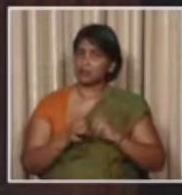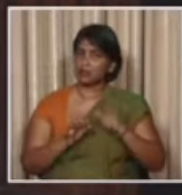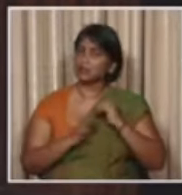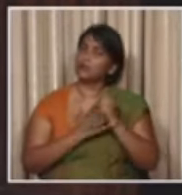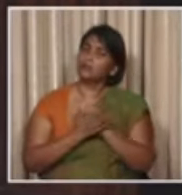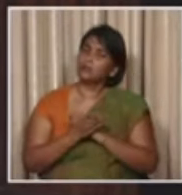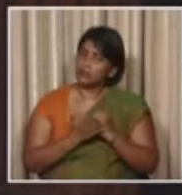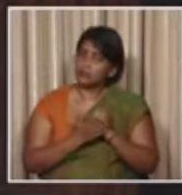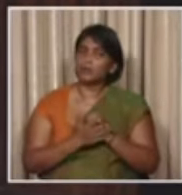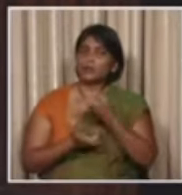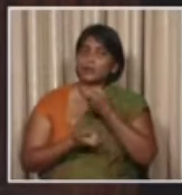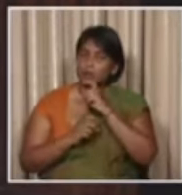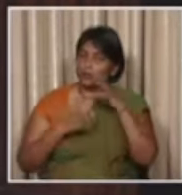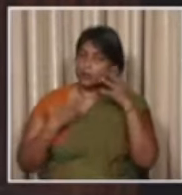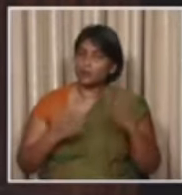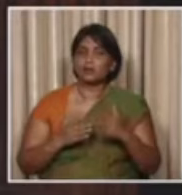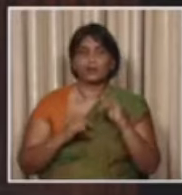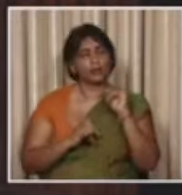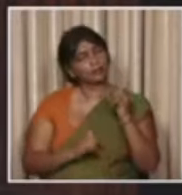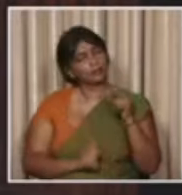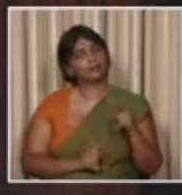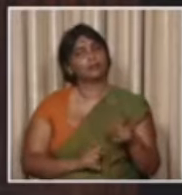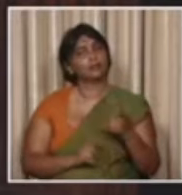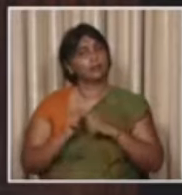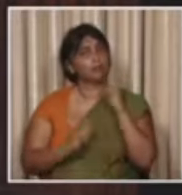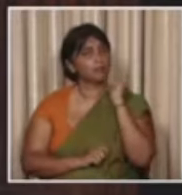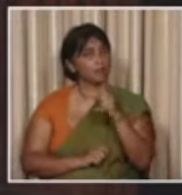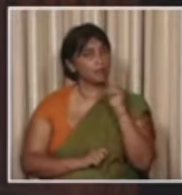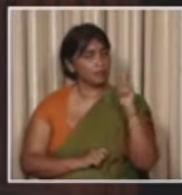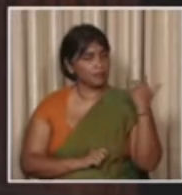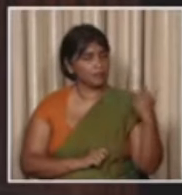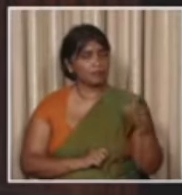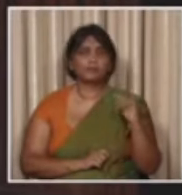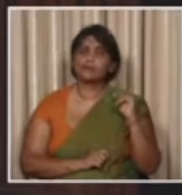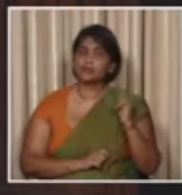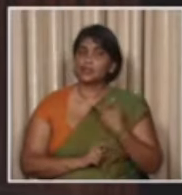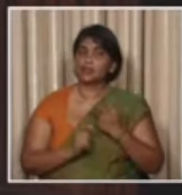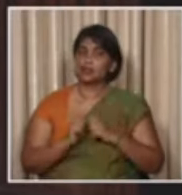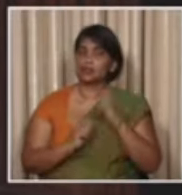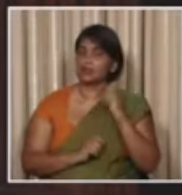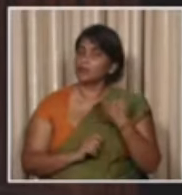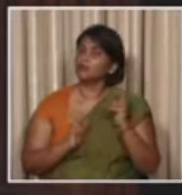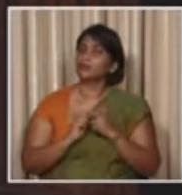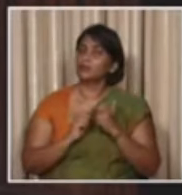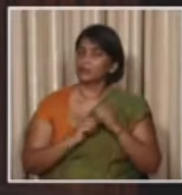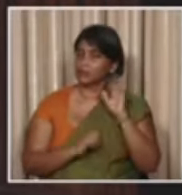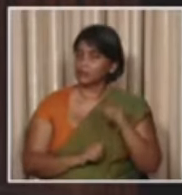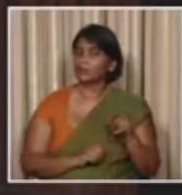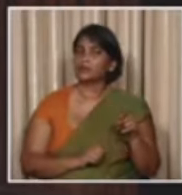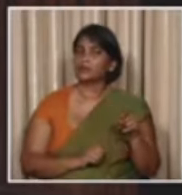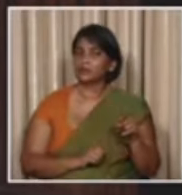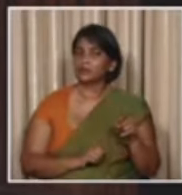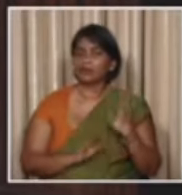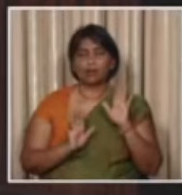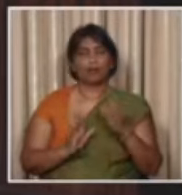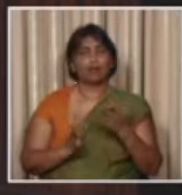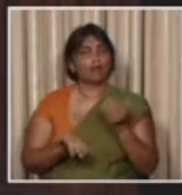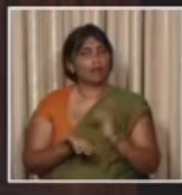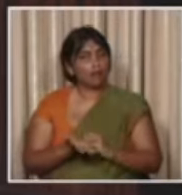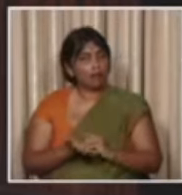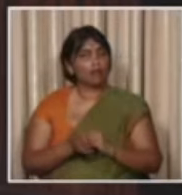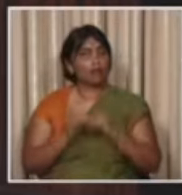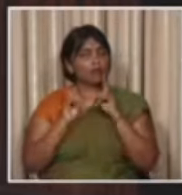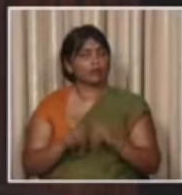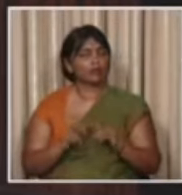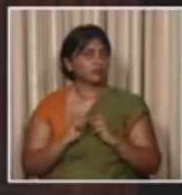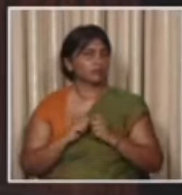හැම කෙනාටම දැන් නඩු අහලා, සමහර අය වන්දිත් ගෙවලා, සමහර අය දඩත් ගෙවලා, එහෙම ප්‍රශ්නත් ඉවරයි. හැබැයි මේ ආපහු දවසක මේ වගේ